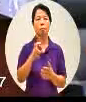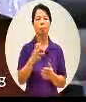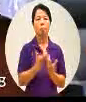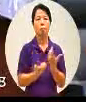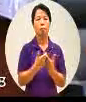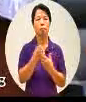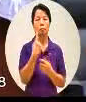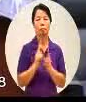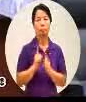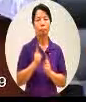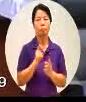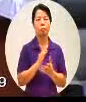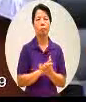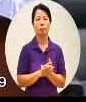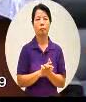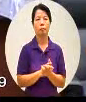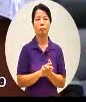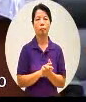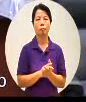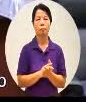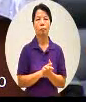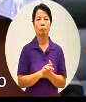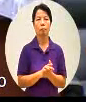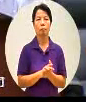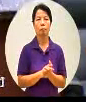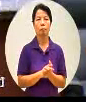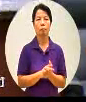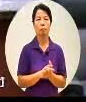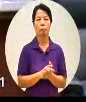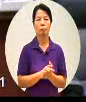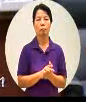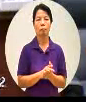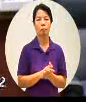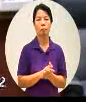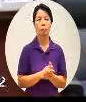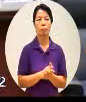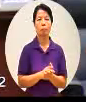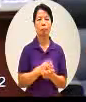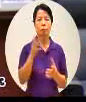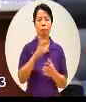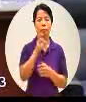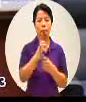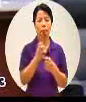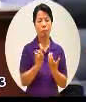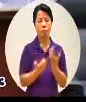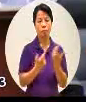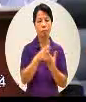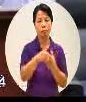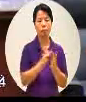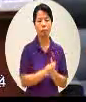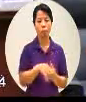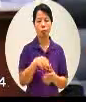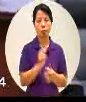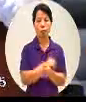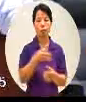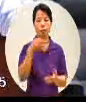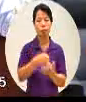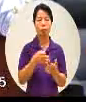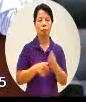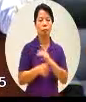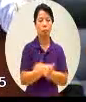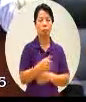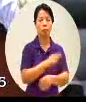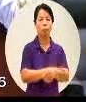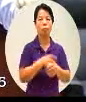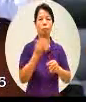呢，八十分。啊，八十分的分数难比人。我第一志愿我填左中，我入去我就一百分